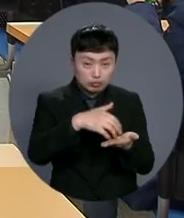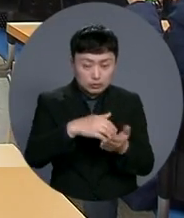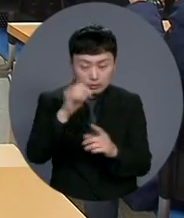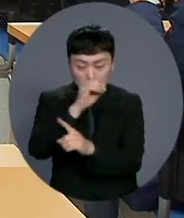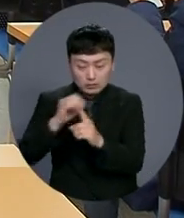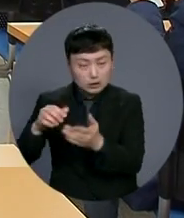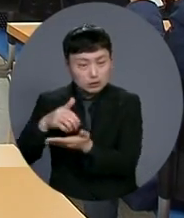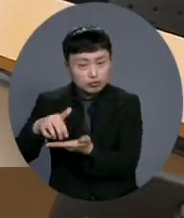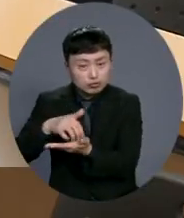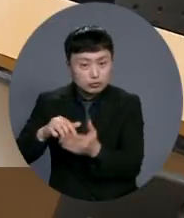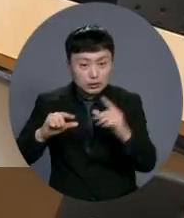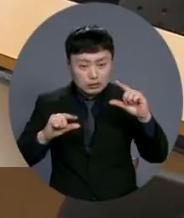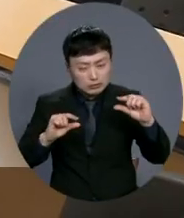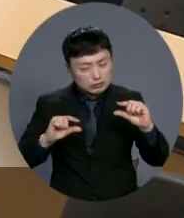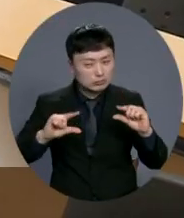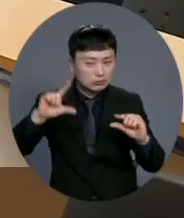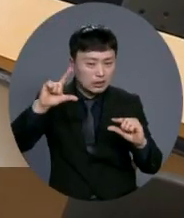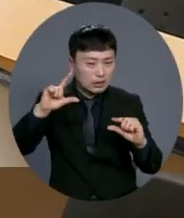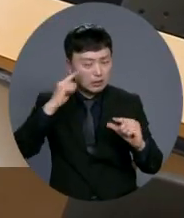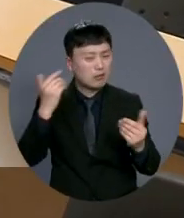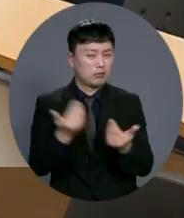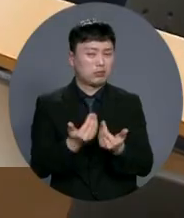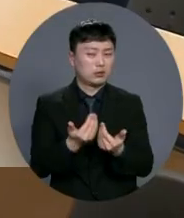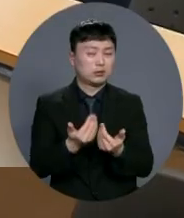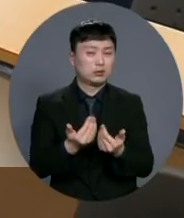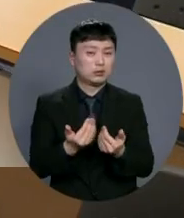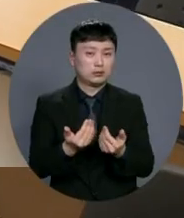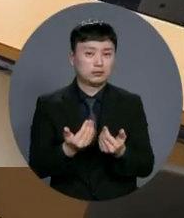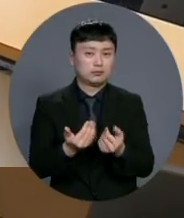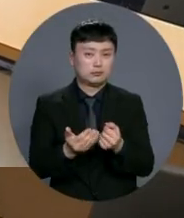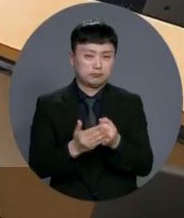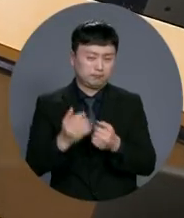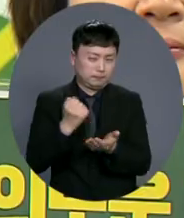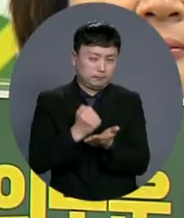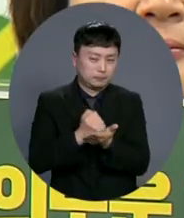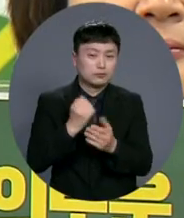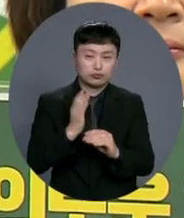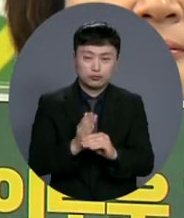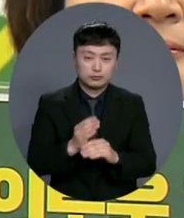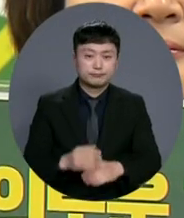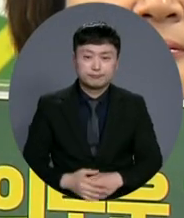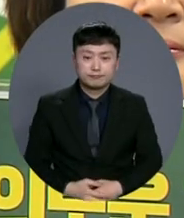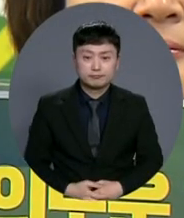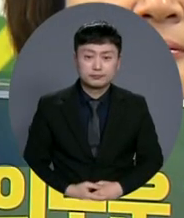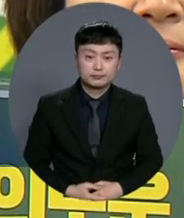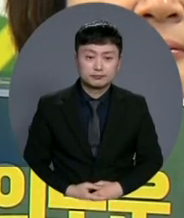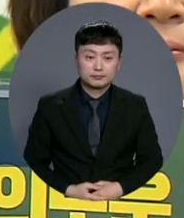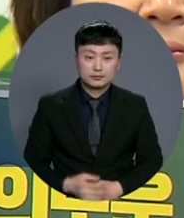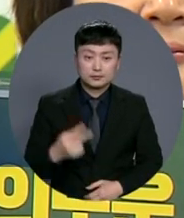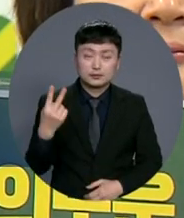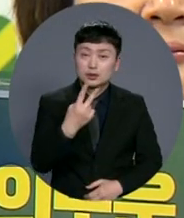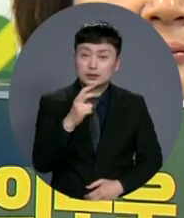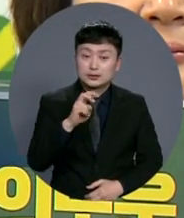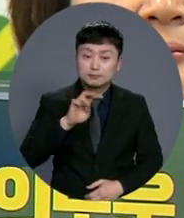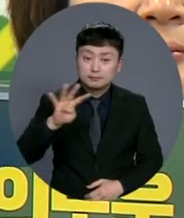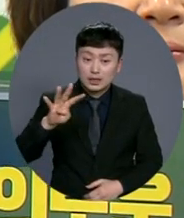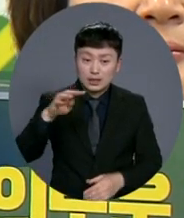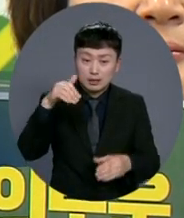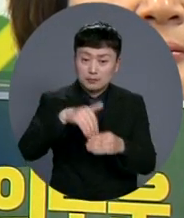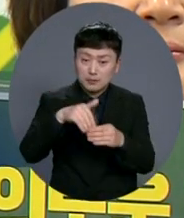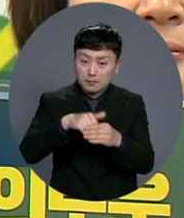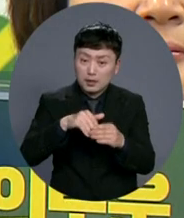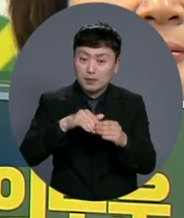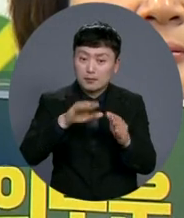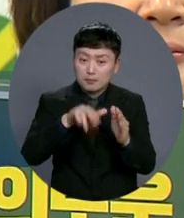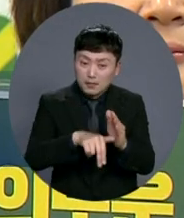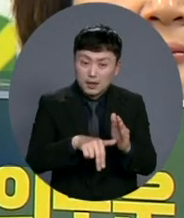비례대표제의 도입 취지에 정면으로 반하고 있다고 꼬집었습니다. 이번 2024년 총선에서도 또 그 거대